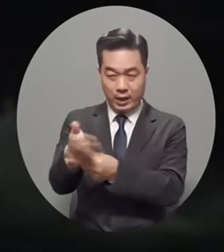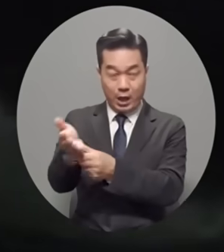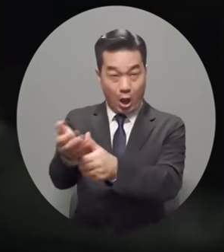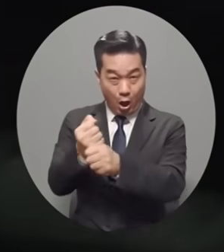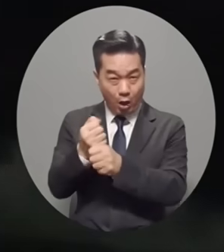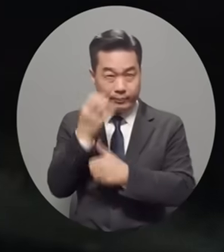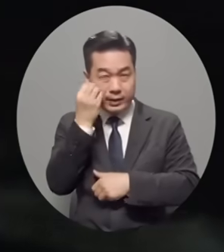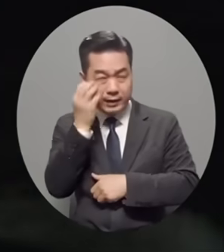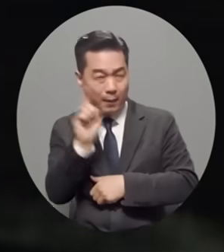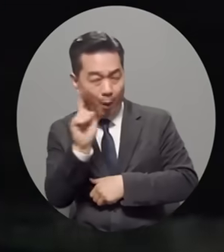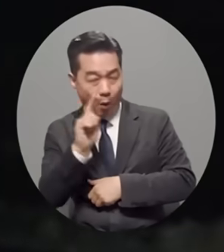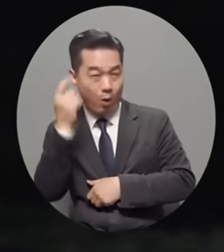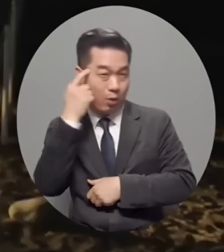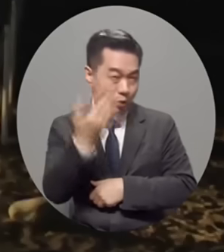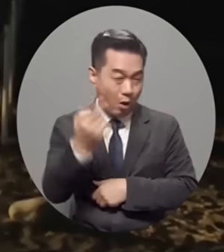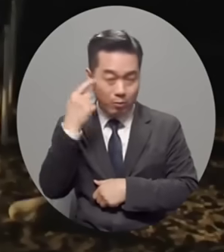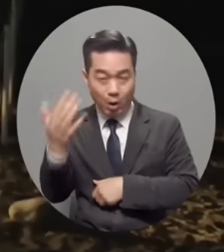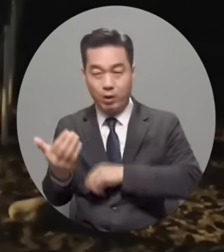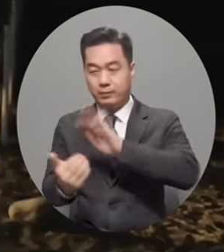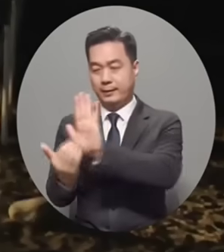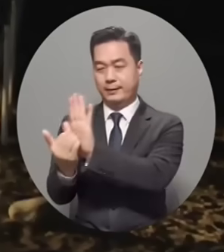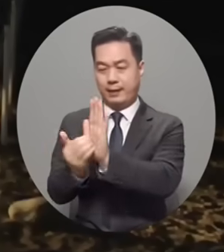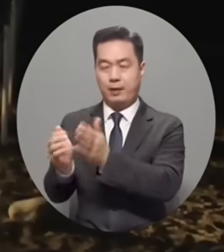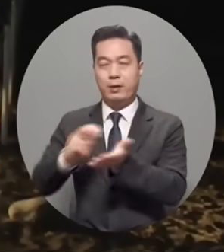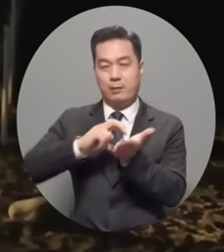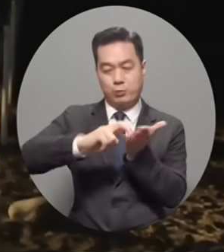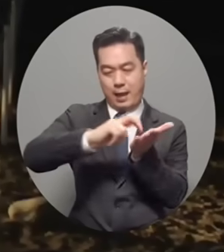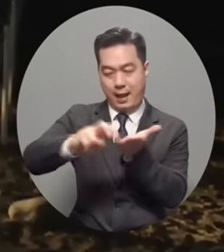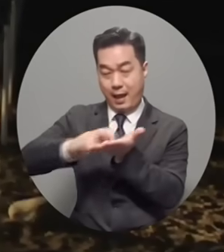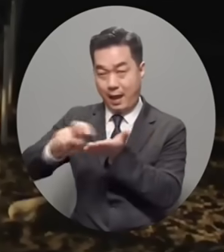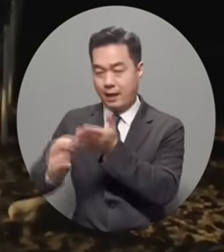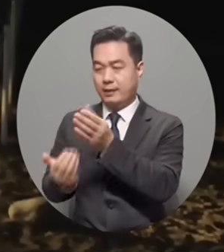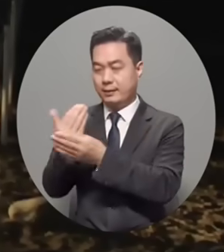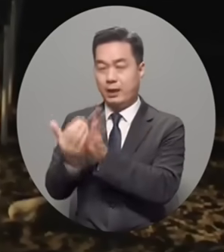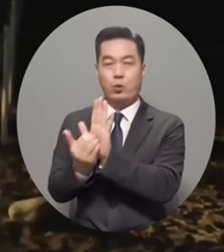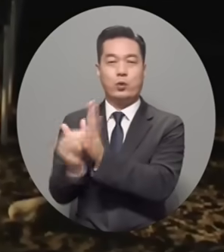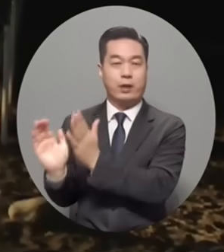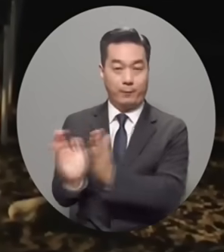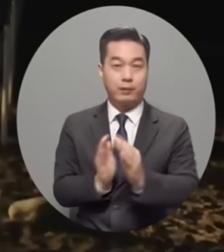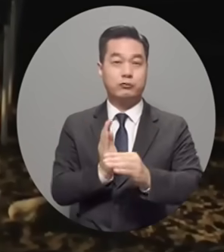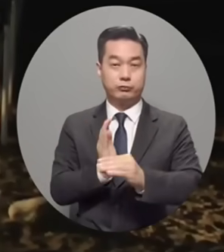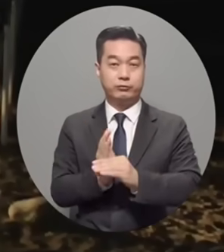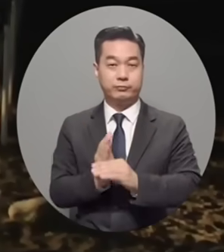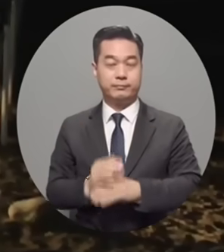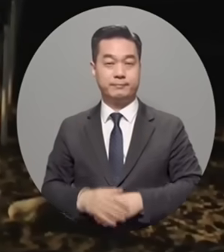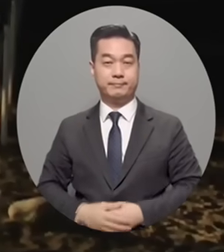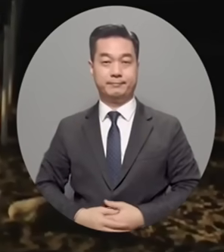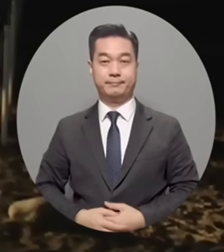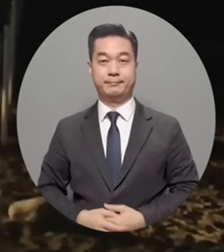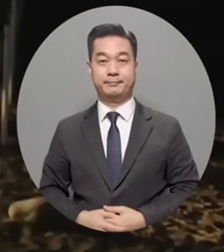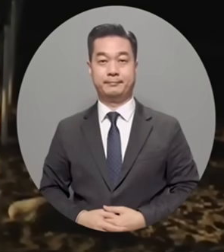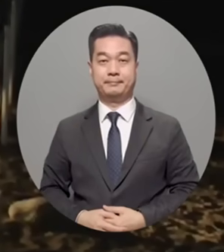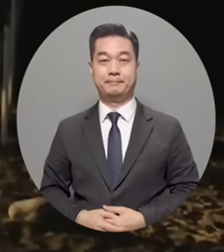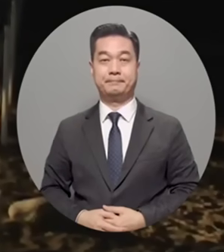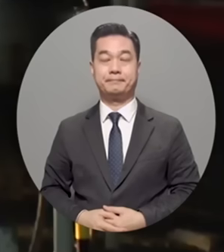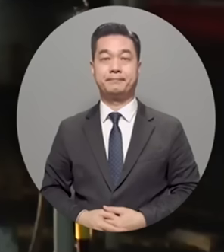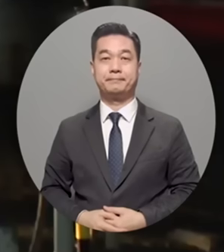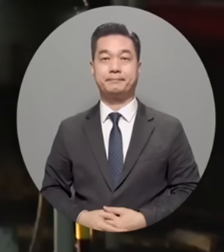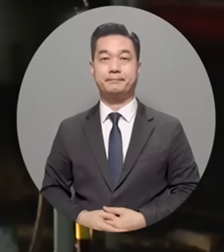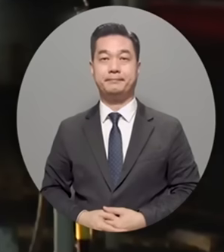선박 선주들에게 대비 문자를 보내는 등 안전사고 예방에 힘을 쏟고 있습니다. 지금까지 강릉에서 MBC